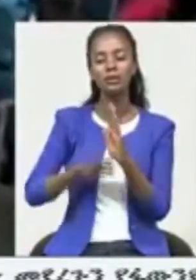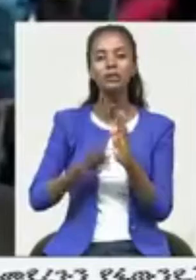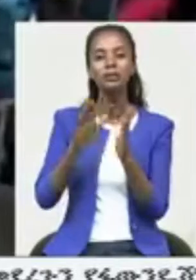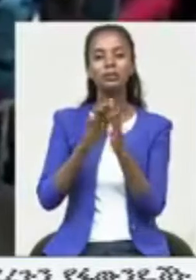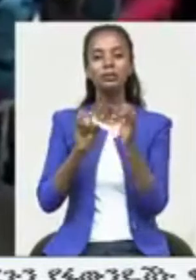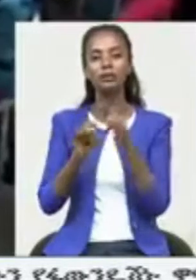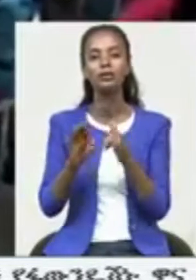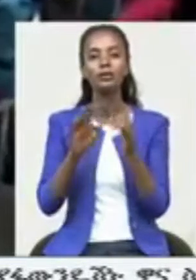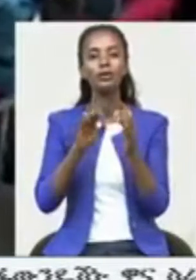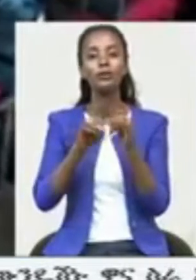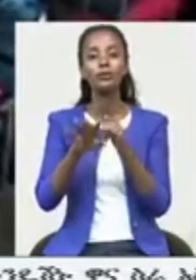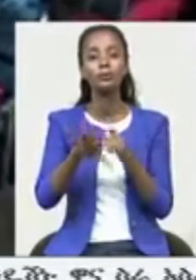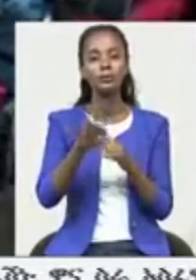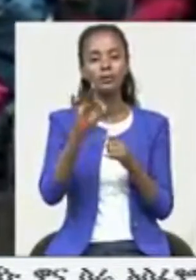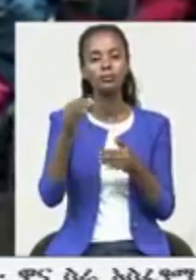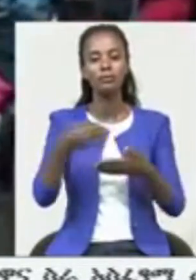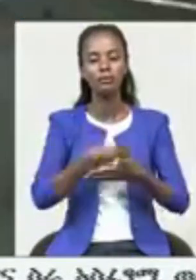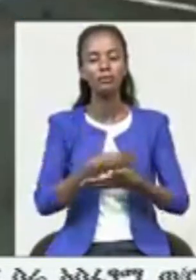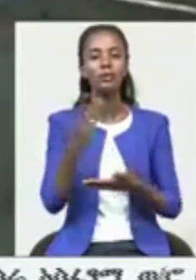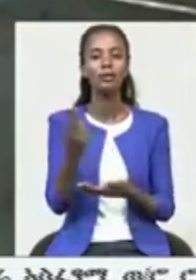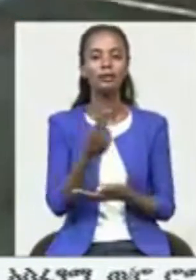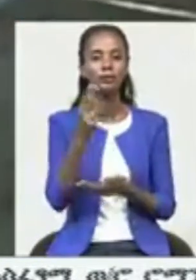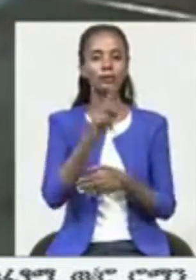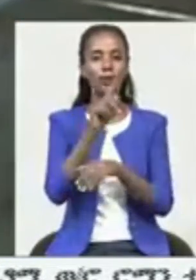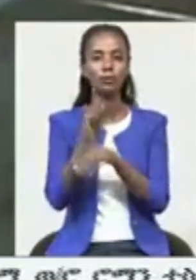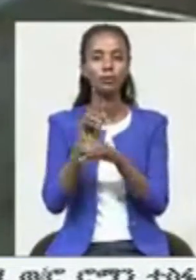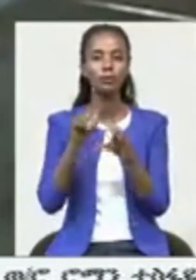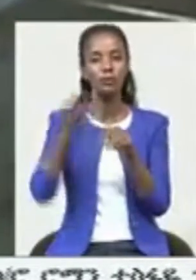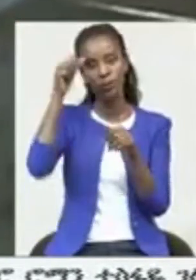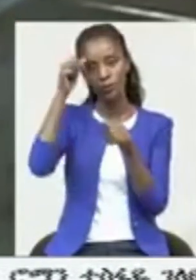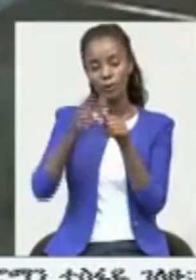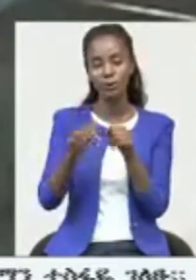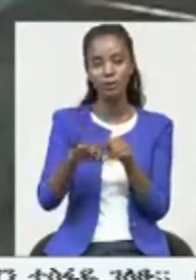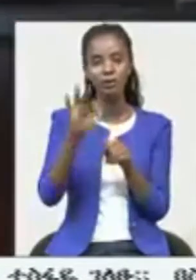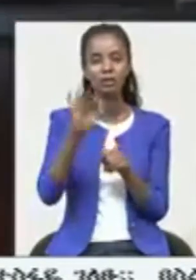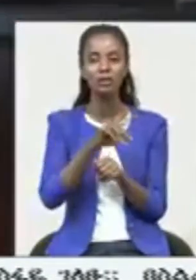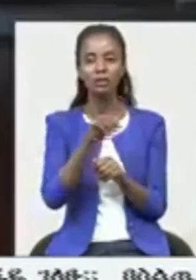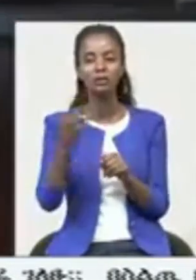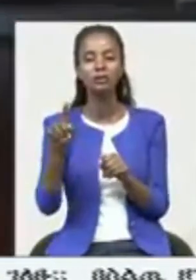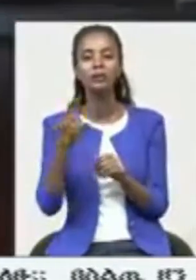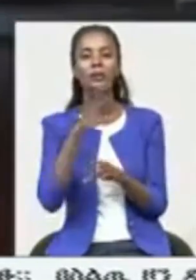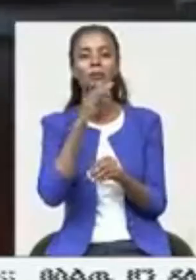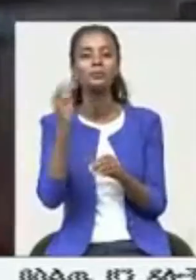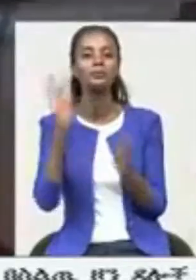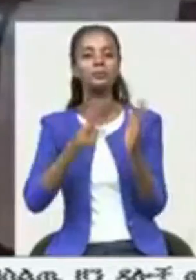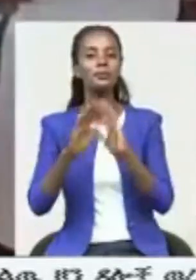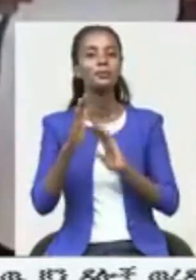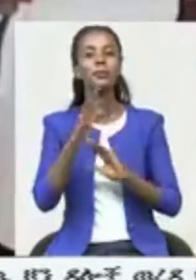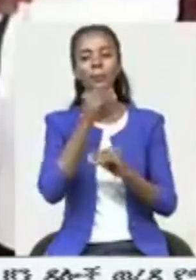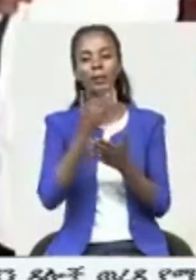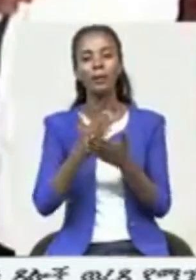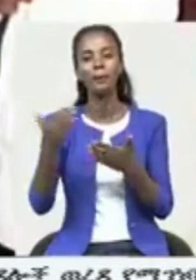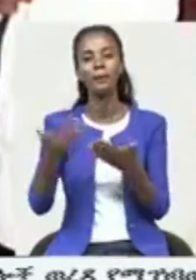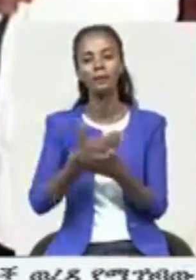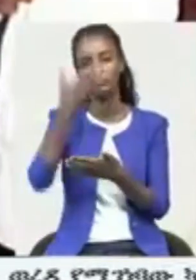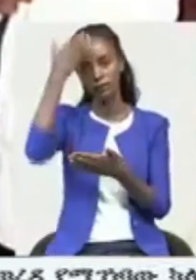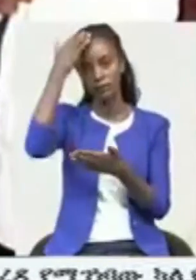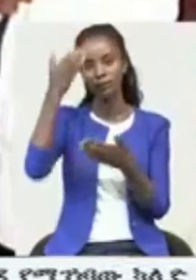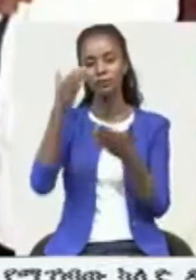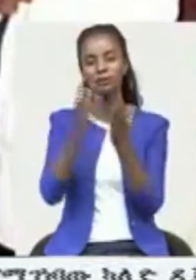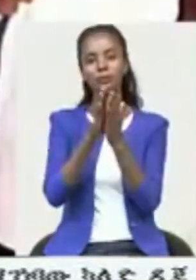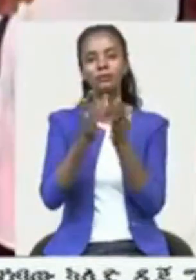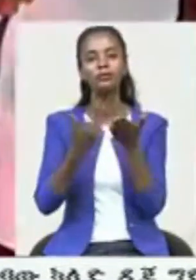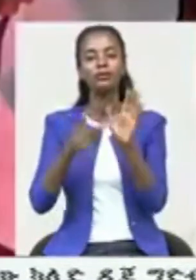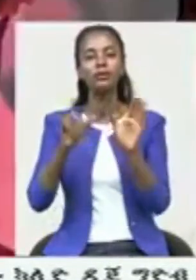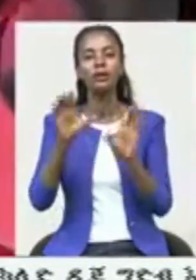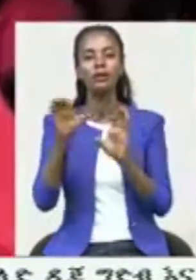ሆነ ከዘርፉ የሚገኙትን ግብዓቶች በሚጠቀሙ ተቋማት ውስጥ እየተስተዋለ ይገኛል። እነዚህና መሰል ችግሮችን ለመቅረፍ መንግስት አዲሱን የሥርዓተ ትምህርት ይፋ አድርጓል።